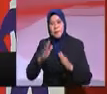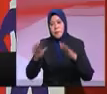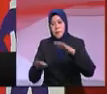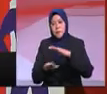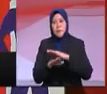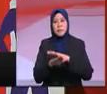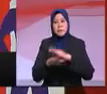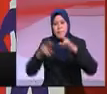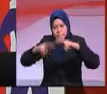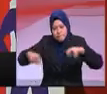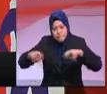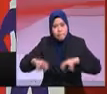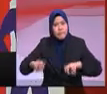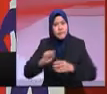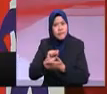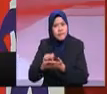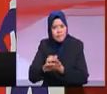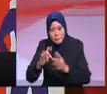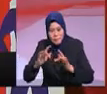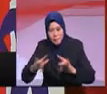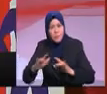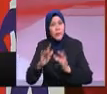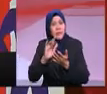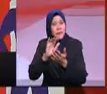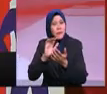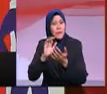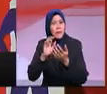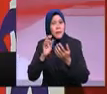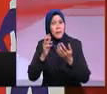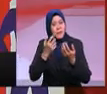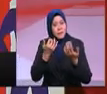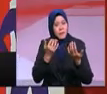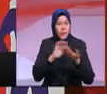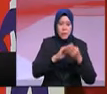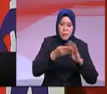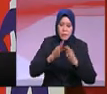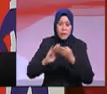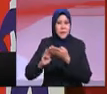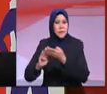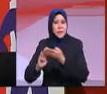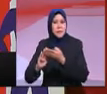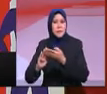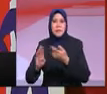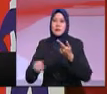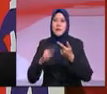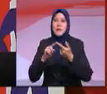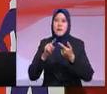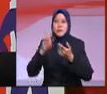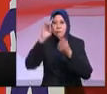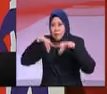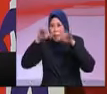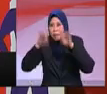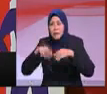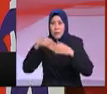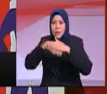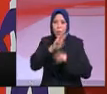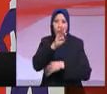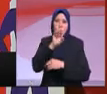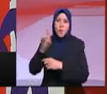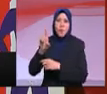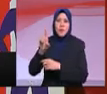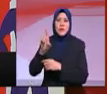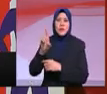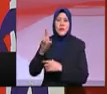person under investigation, close contact screening, community screening, symptomatic screening, ataupun ward ataupun